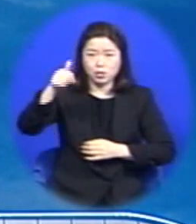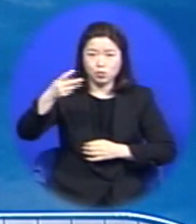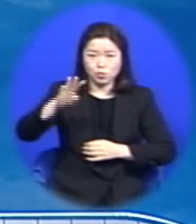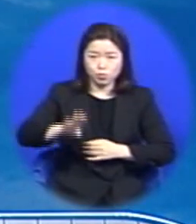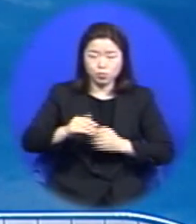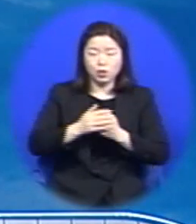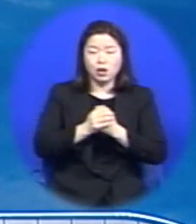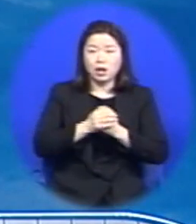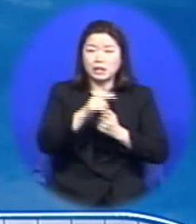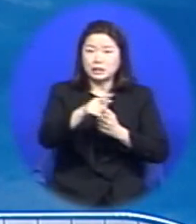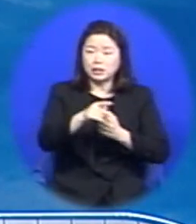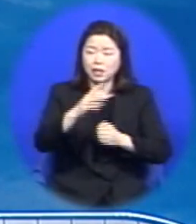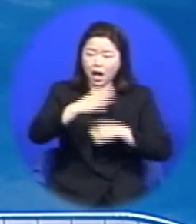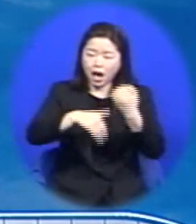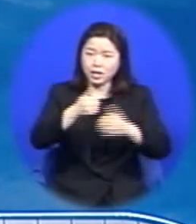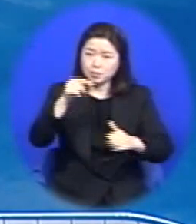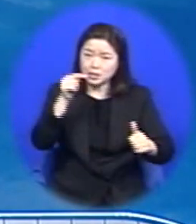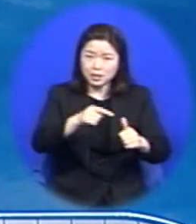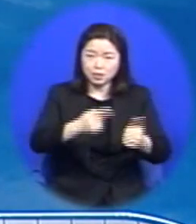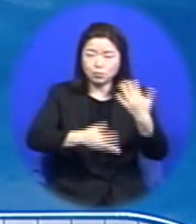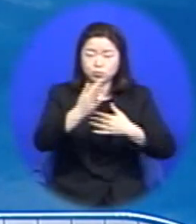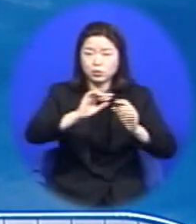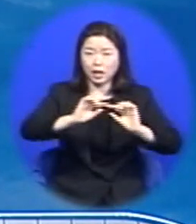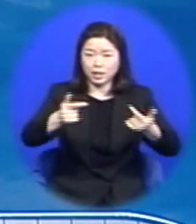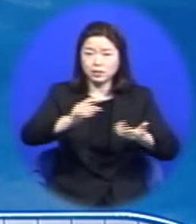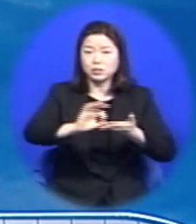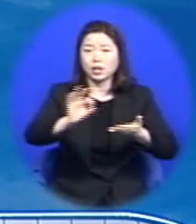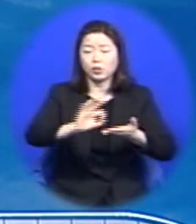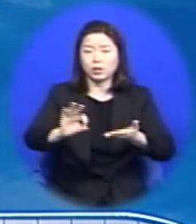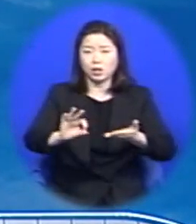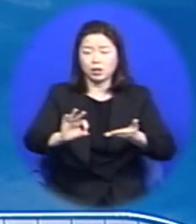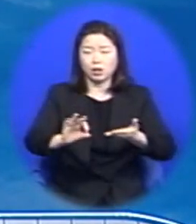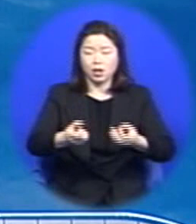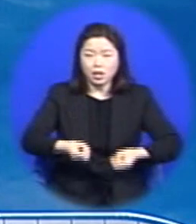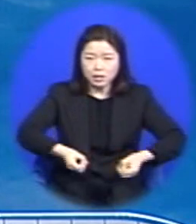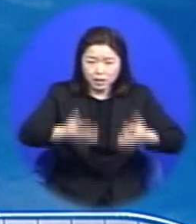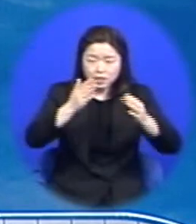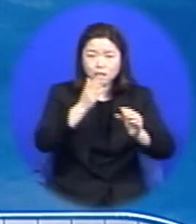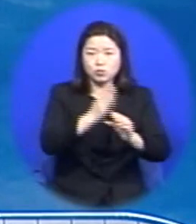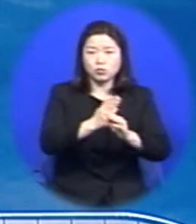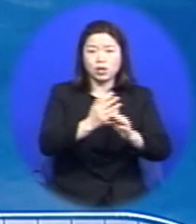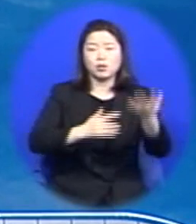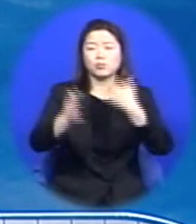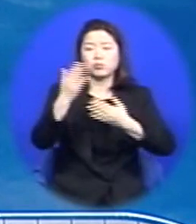불을 썼다가 불에 타서 죽어버려서 예배드리다가